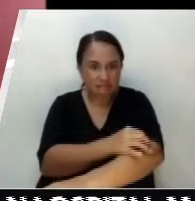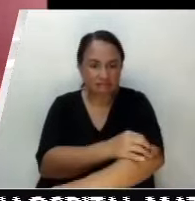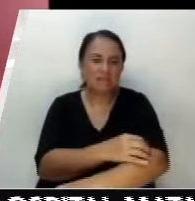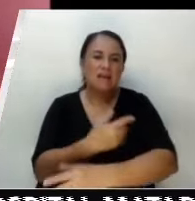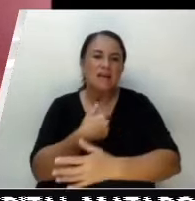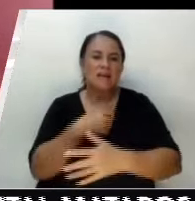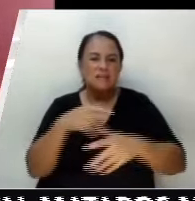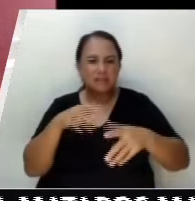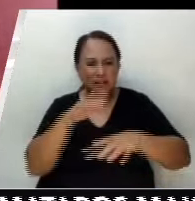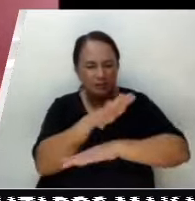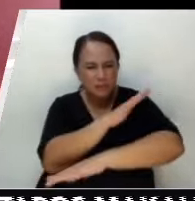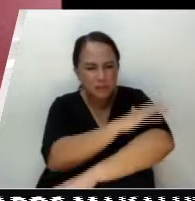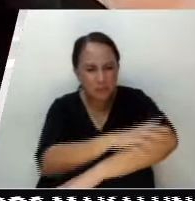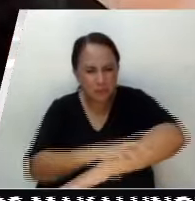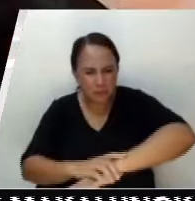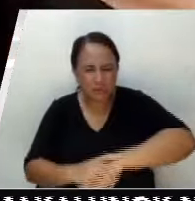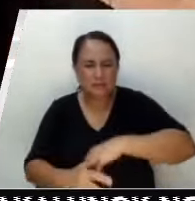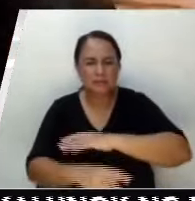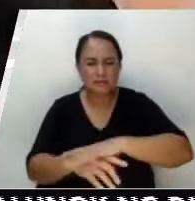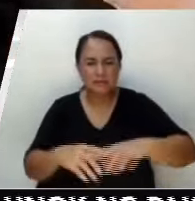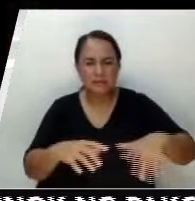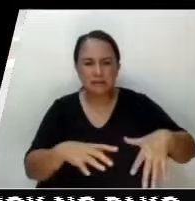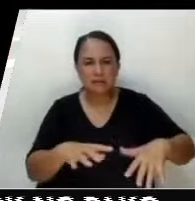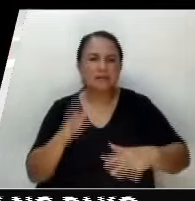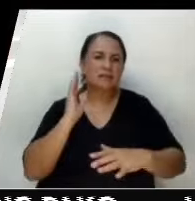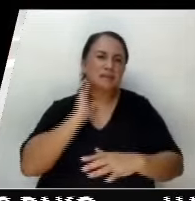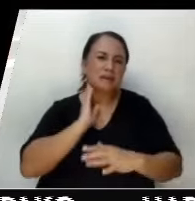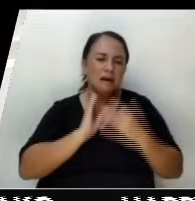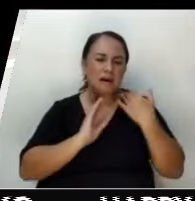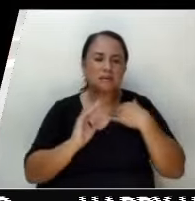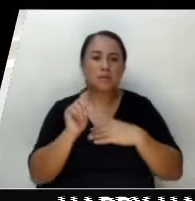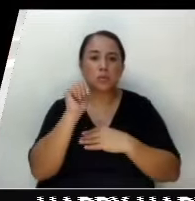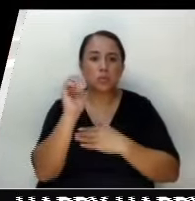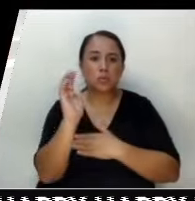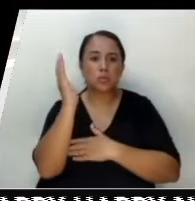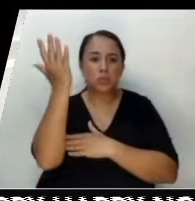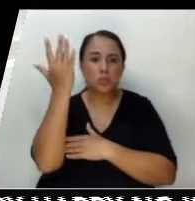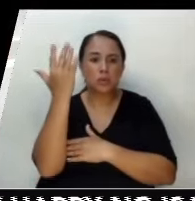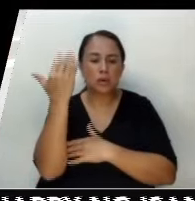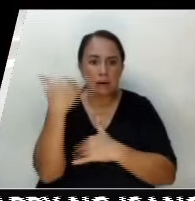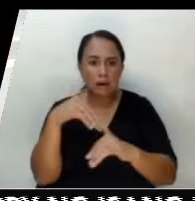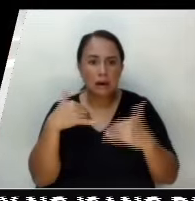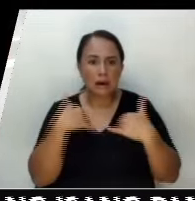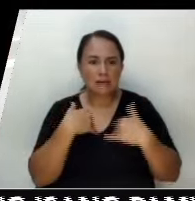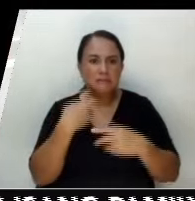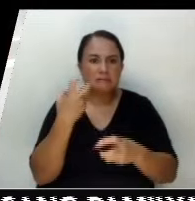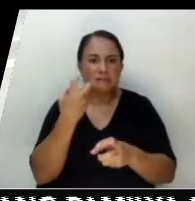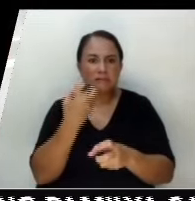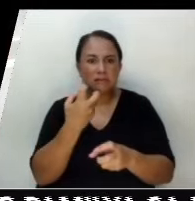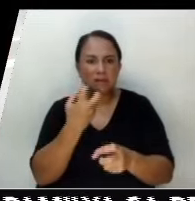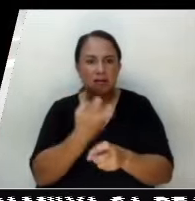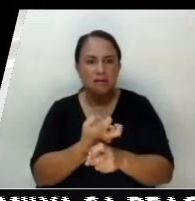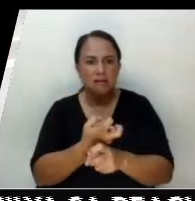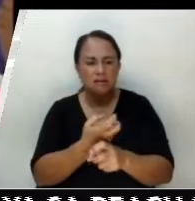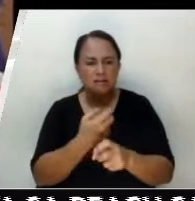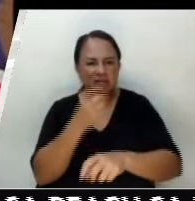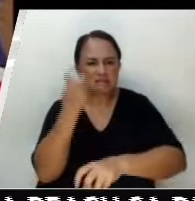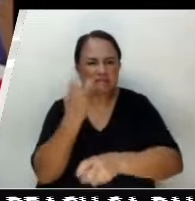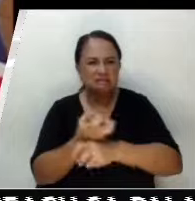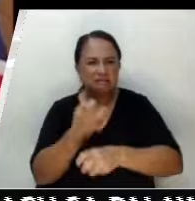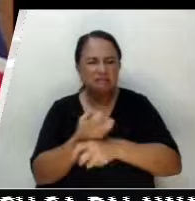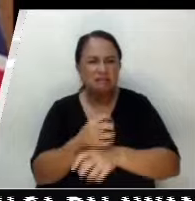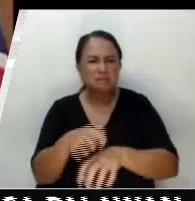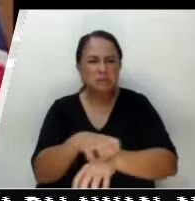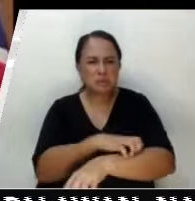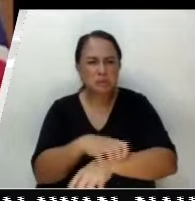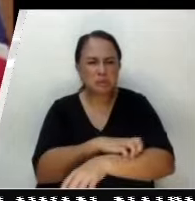May isa ako nandito banda sa leeg. Kinaumagahan, tumitigas siya. Parang may something siya sa loob. Mas kumakati na siya. Para siyang